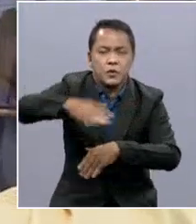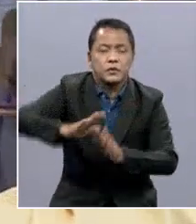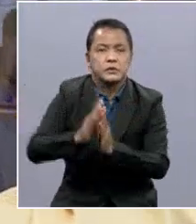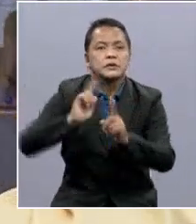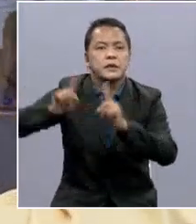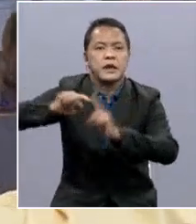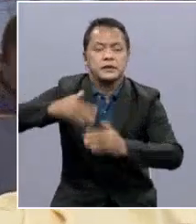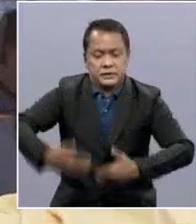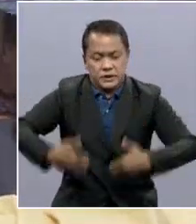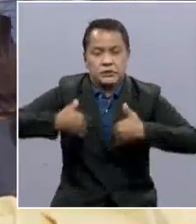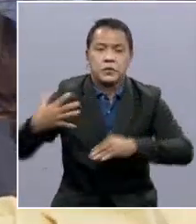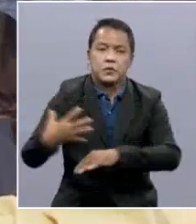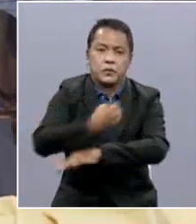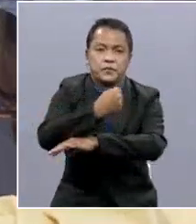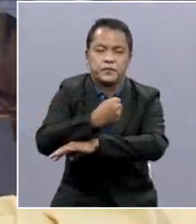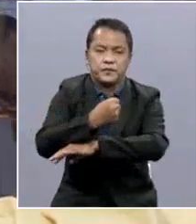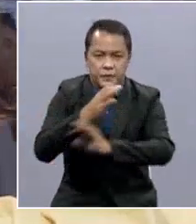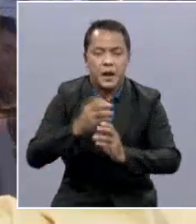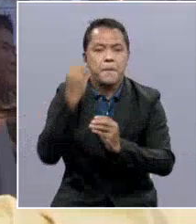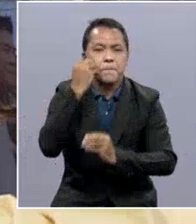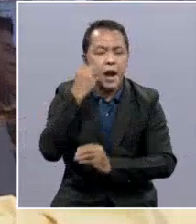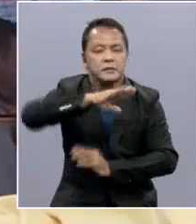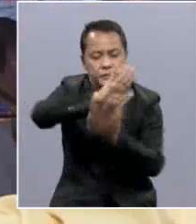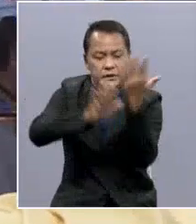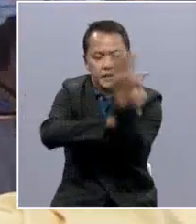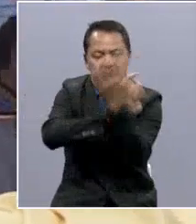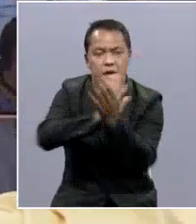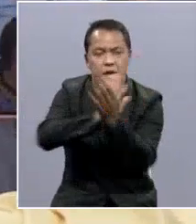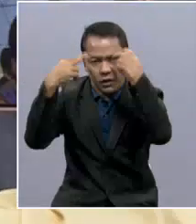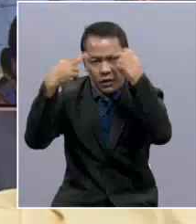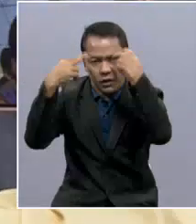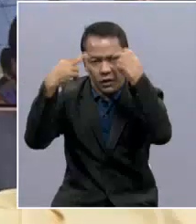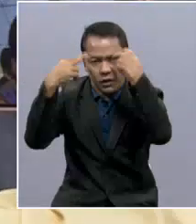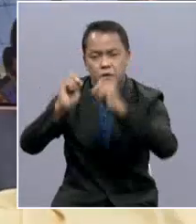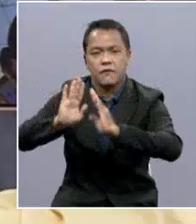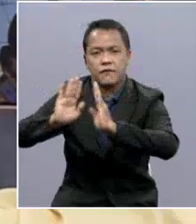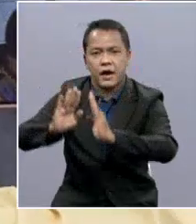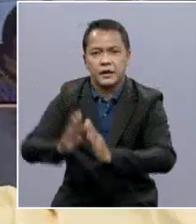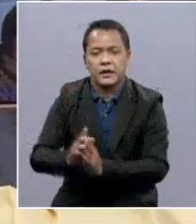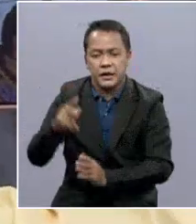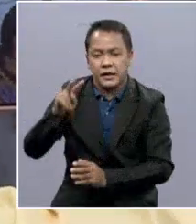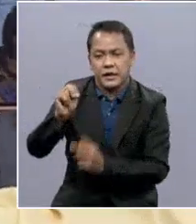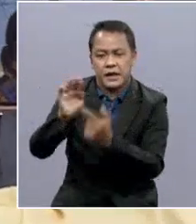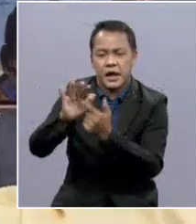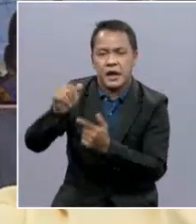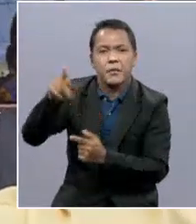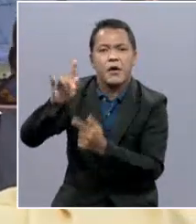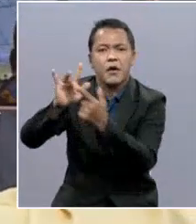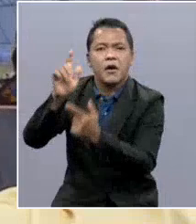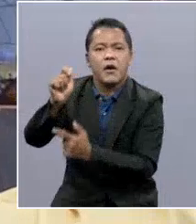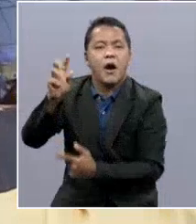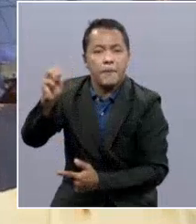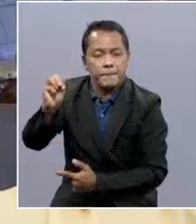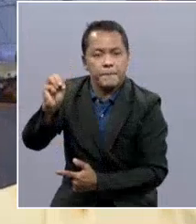ทุกอย่างในชีวิตการเมืองเป็นเรื่องของบ้านของเมืองก็ฝากนายป้อมแล้วว่าใช้คำว่านายป้อมเลยนะเหมือนกับเป็นนายแล้วอ่ะ